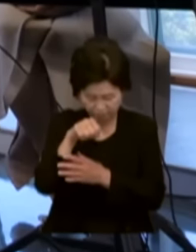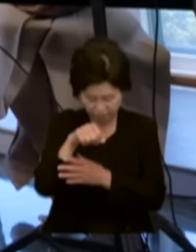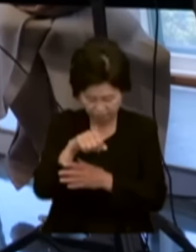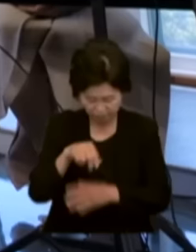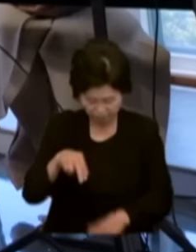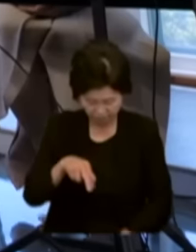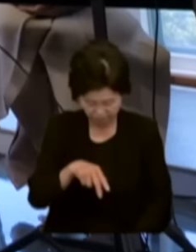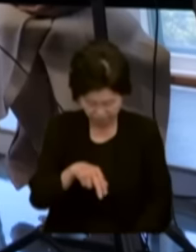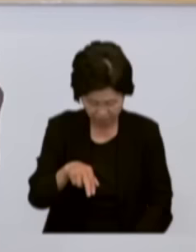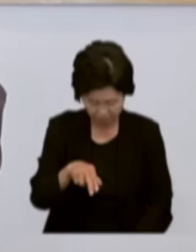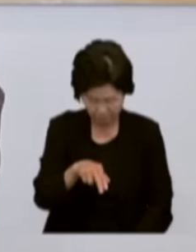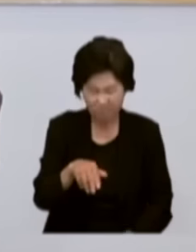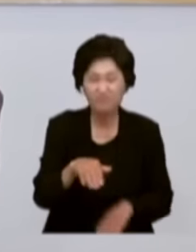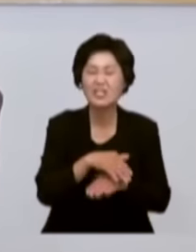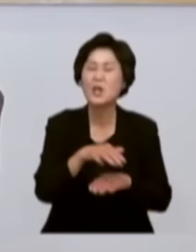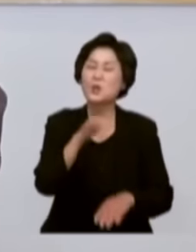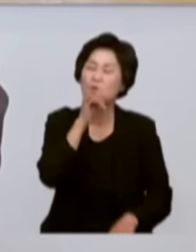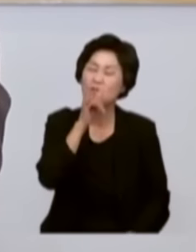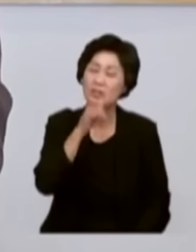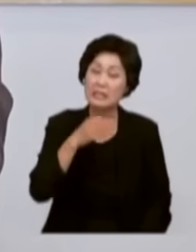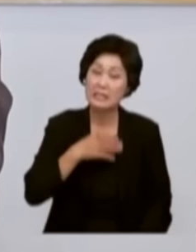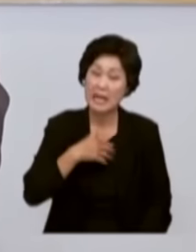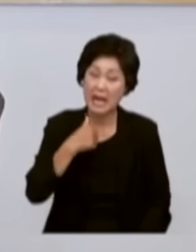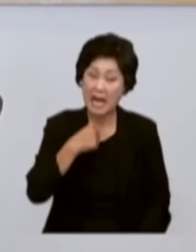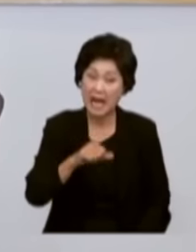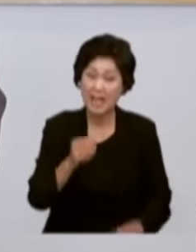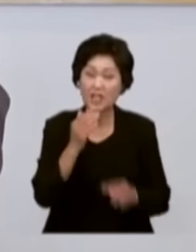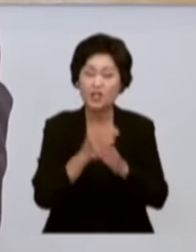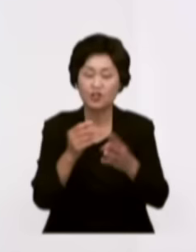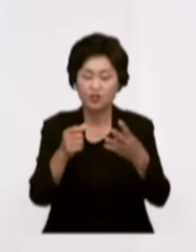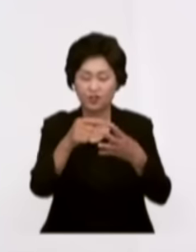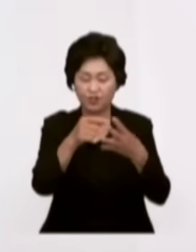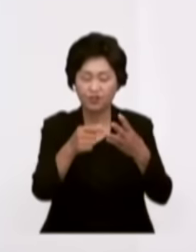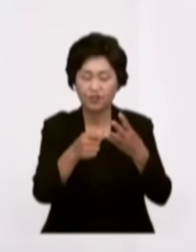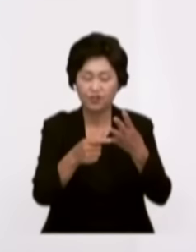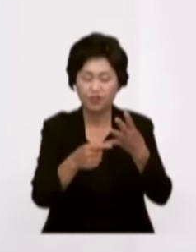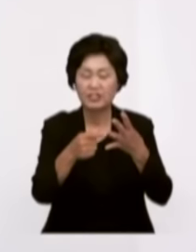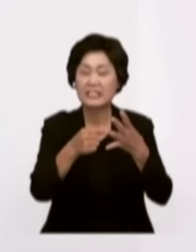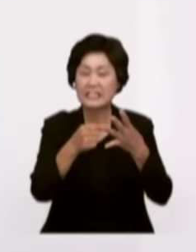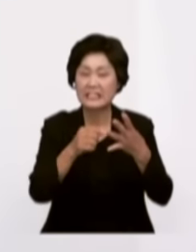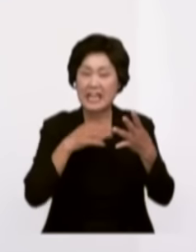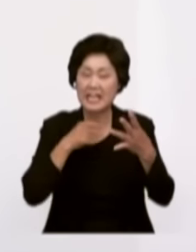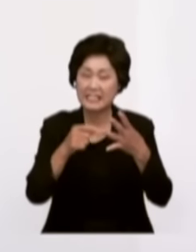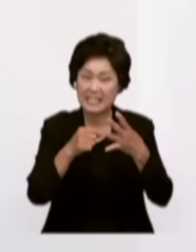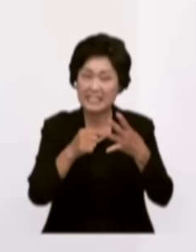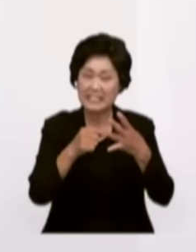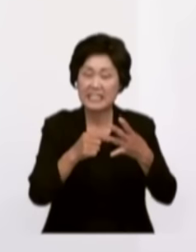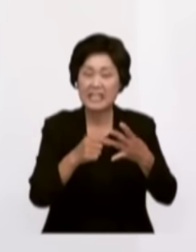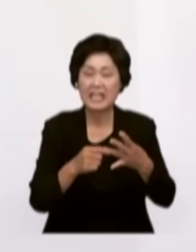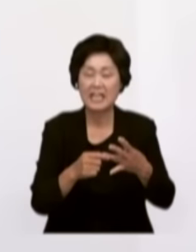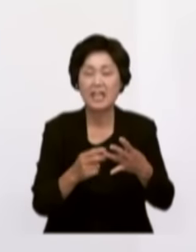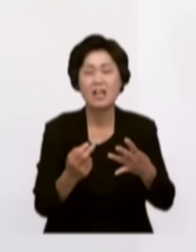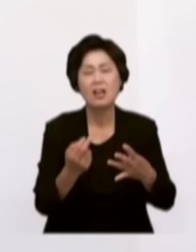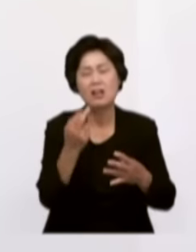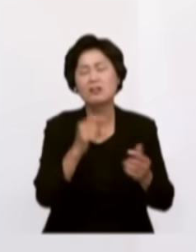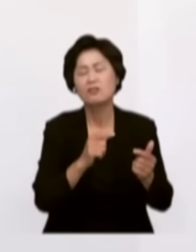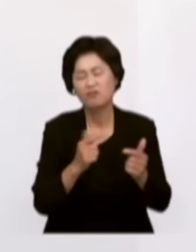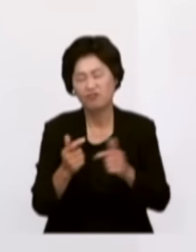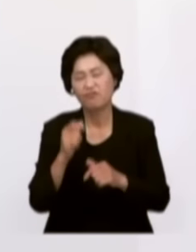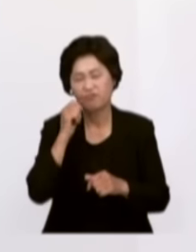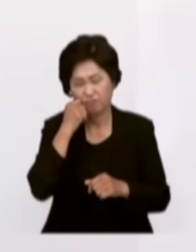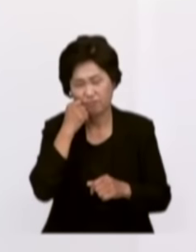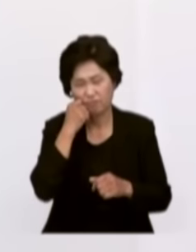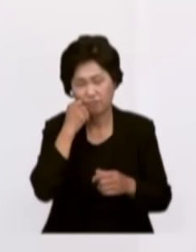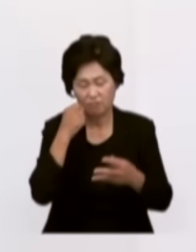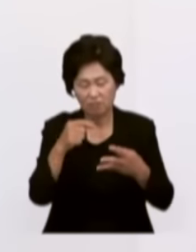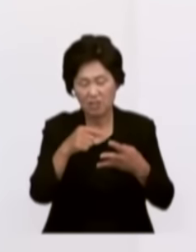아들 셋째. 아들 넷 중에 셋째예요? 예, 셋째. 예. 그 위에 형들도 동생? 형들도 그냥 다 이렇게. 그냥 다 그랬을 거 아니에요? 예. 뭐 그래서 큰형은